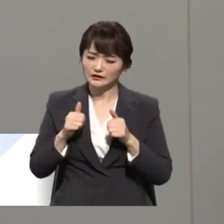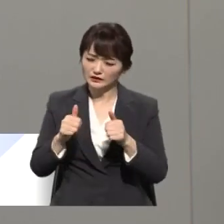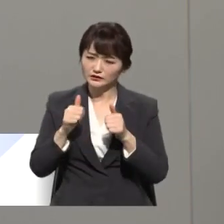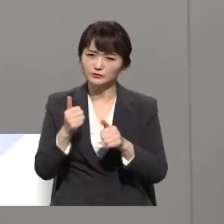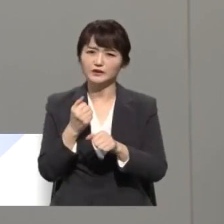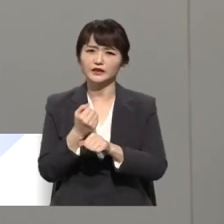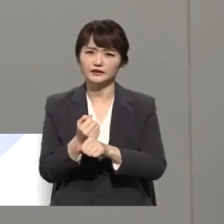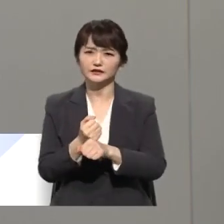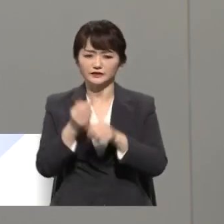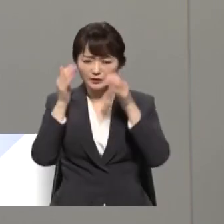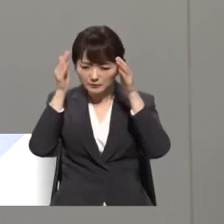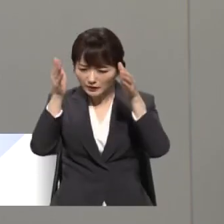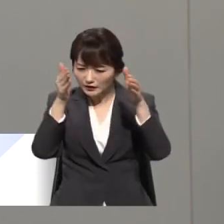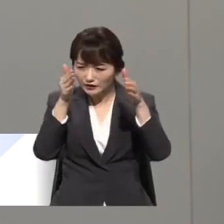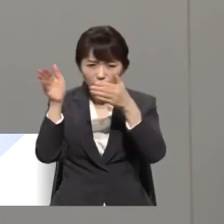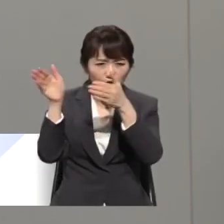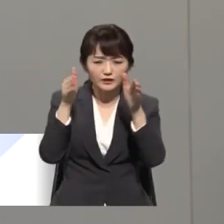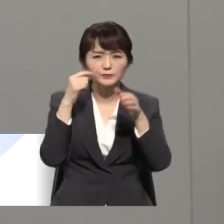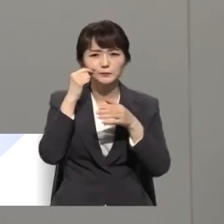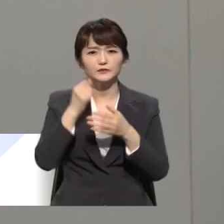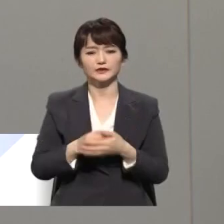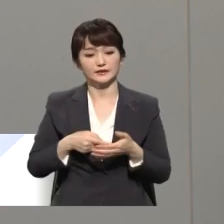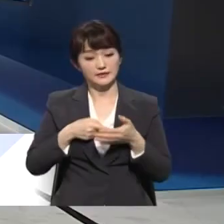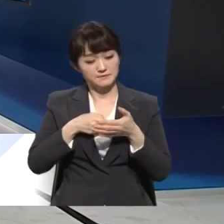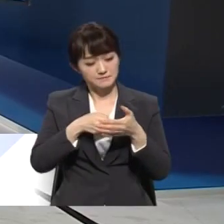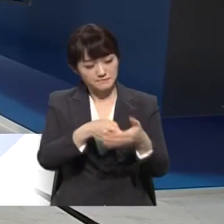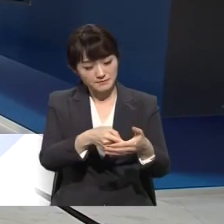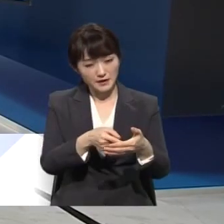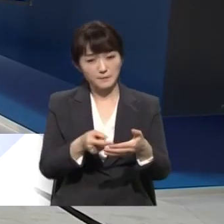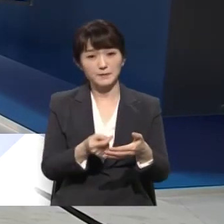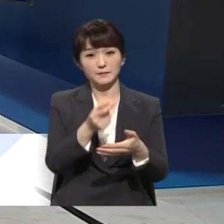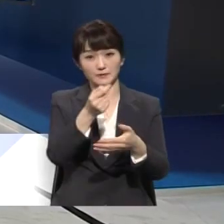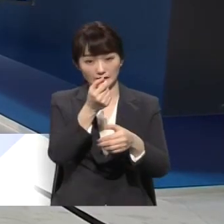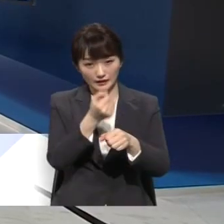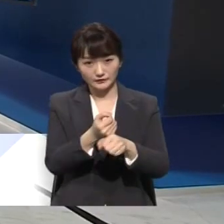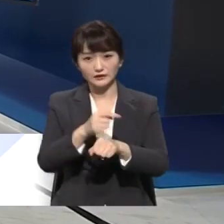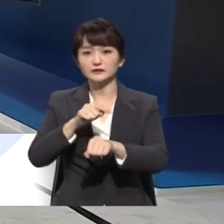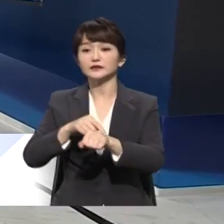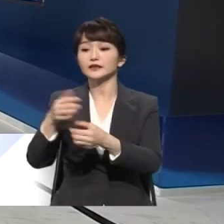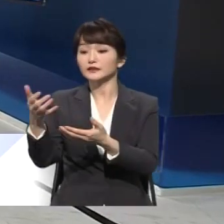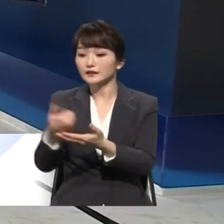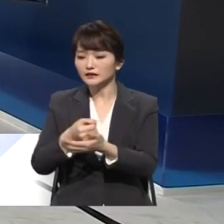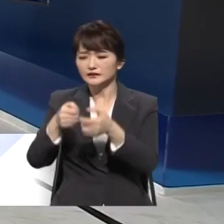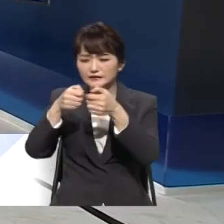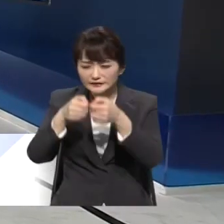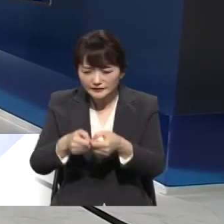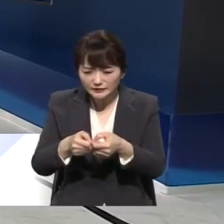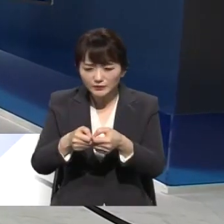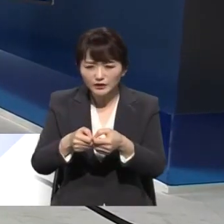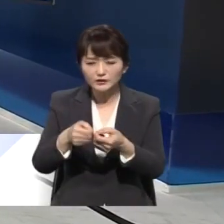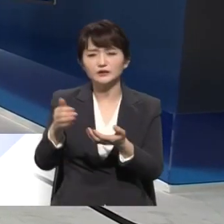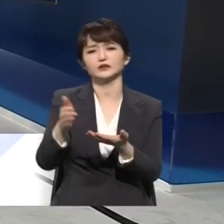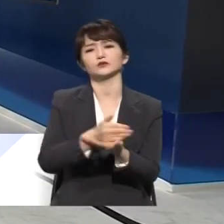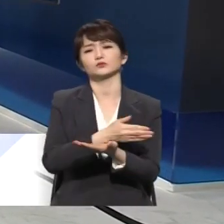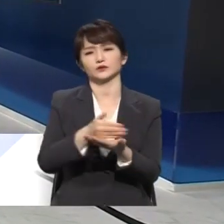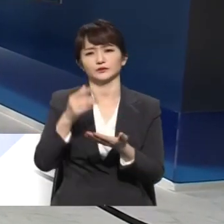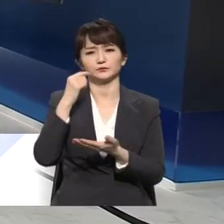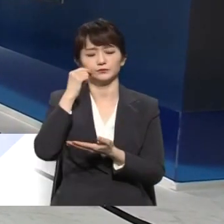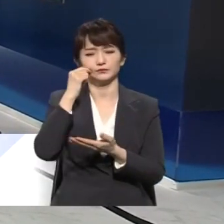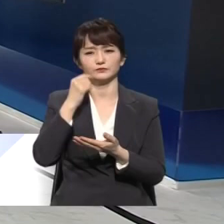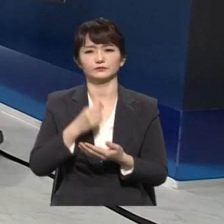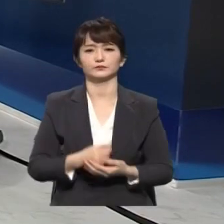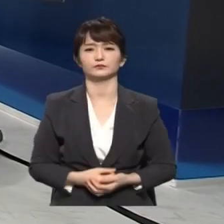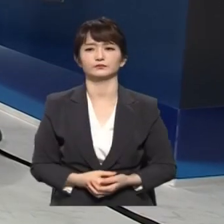이렇습니다 속도를 내야 하는 일과 시간을 도구 세심하게 중부 해야 할 일을 잘 9분하지 못했습니다